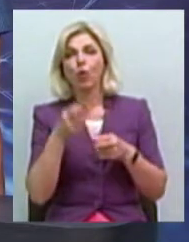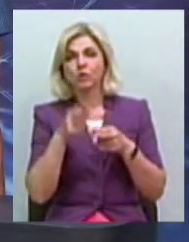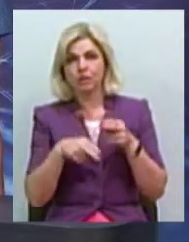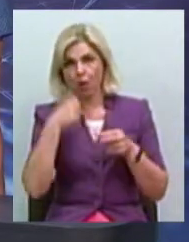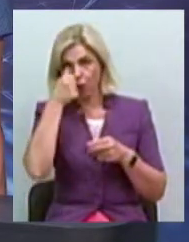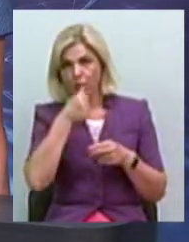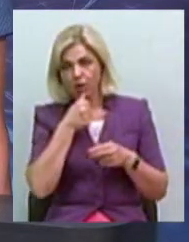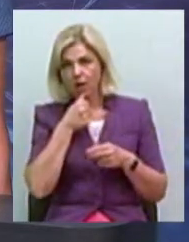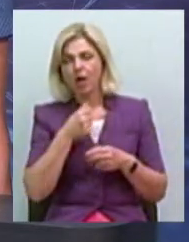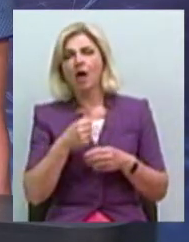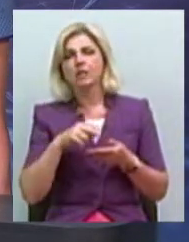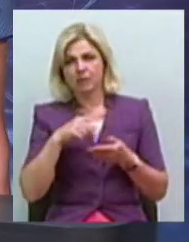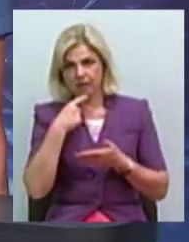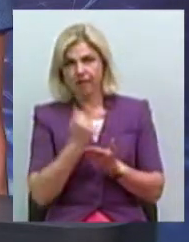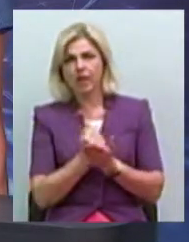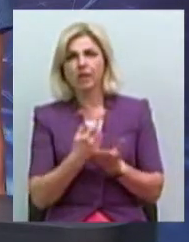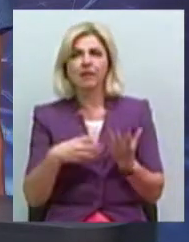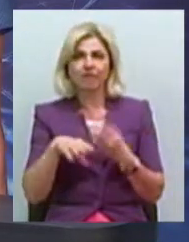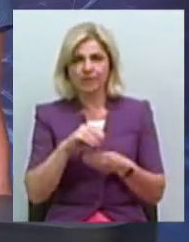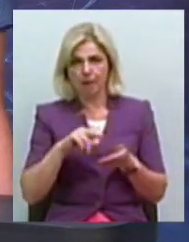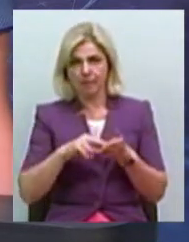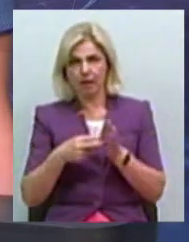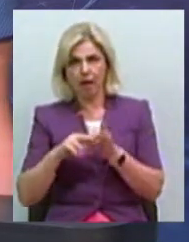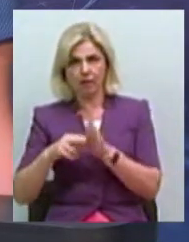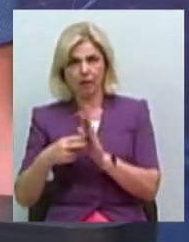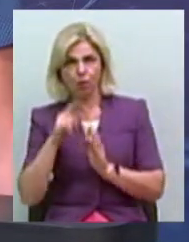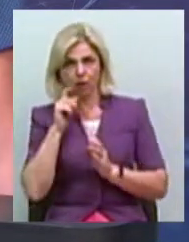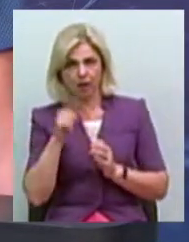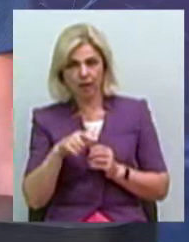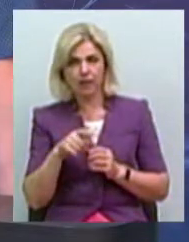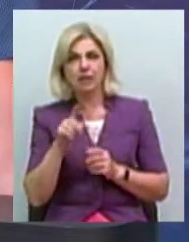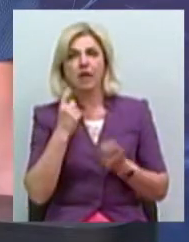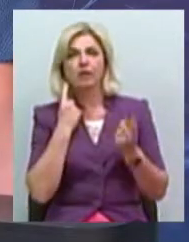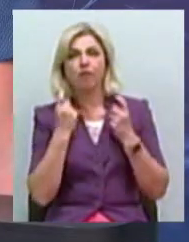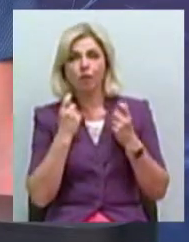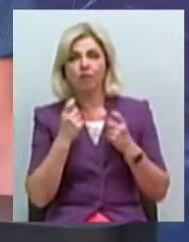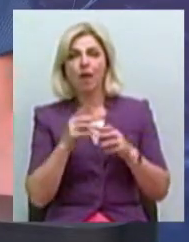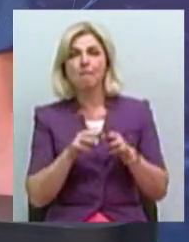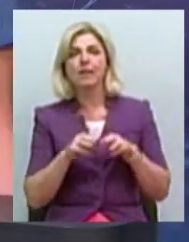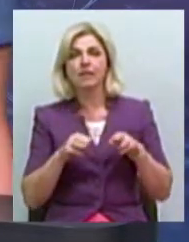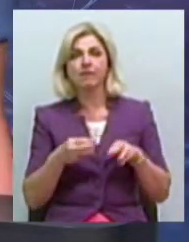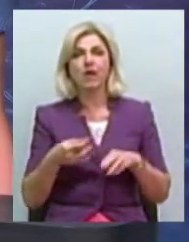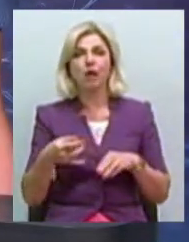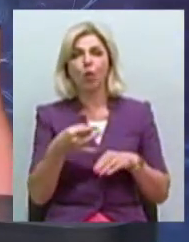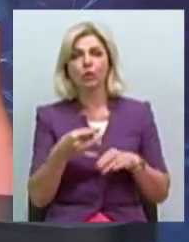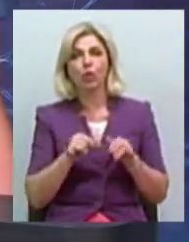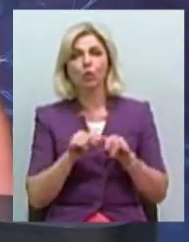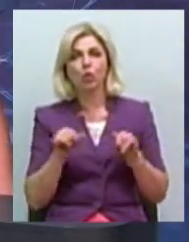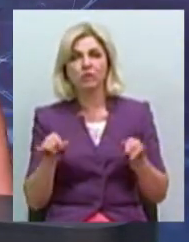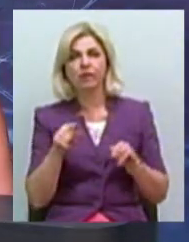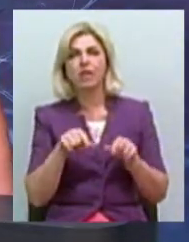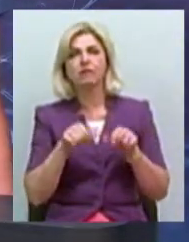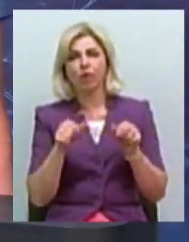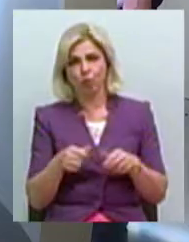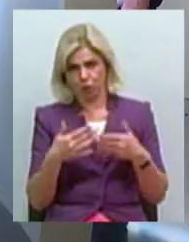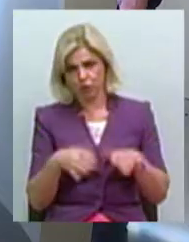всі перспективні плани по Україні. За інформацією від Міністерства регіонального розвитку, вони сформовані на